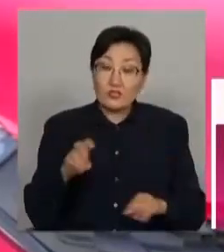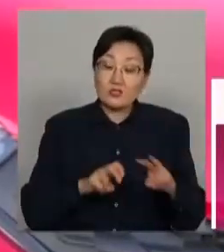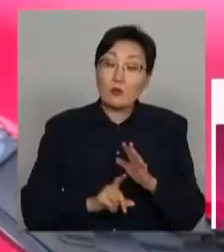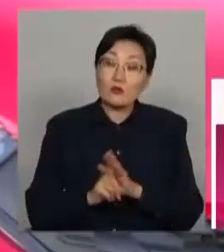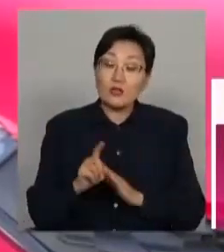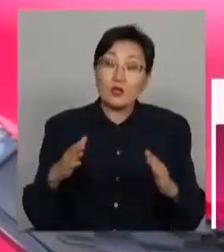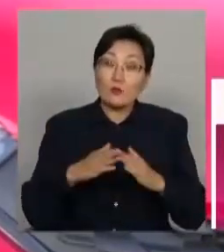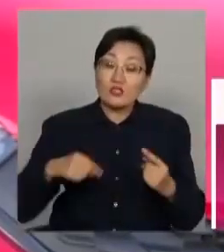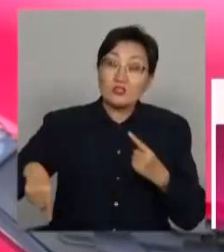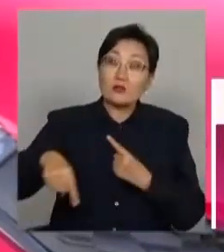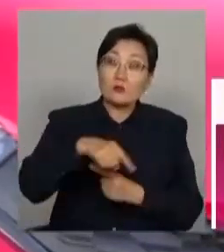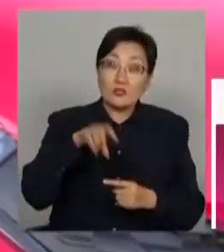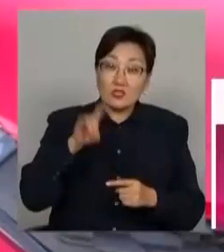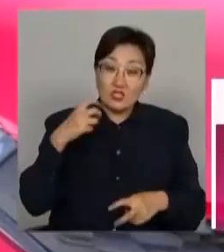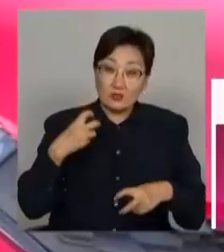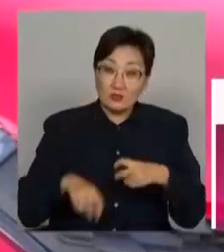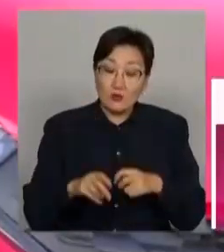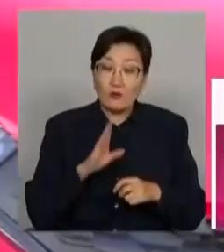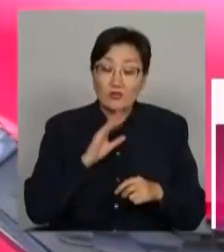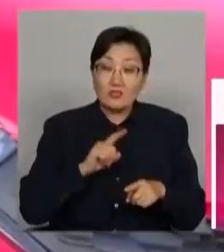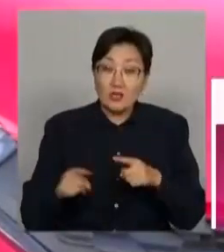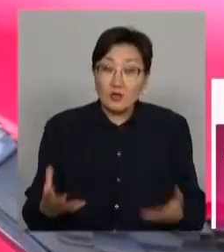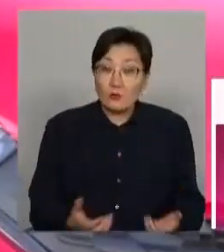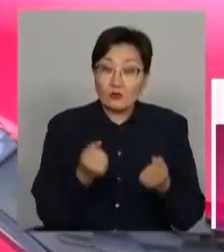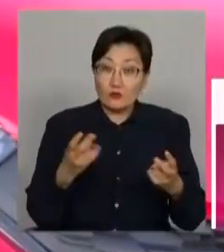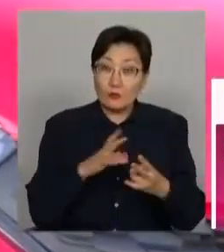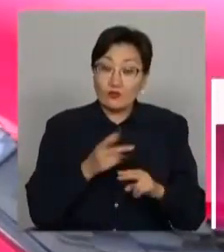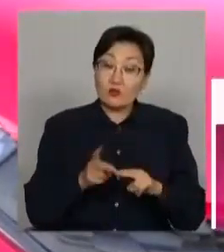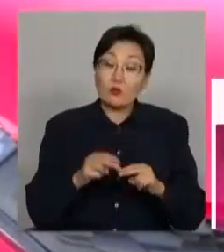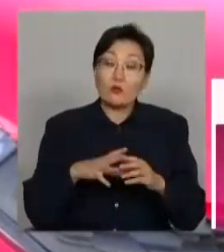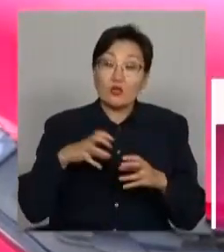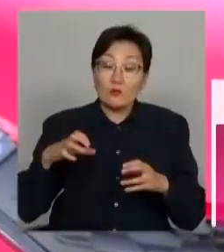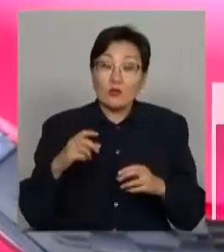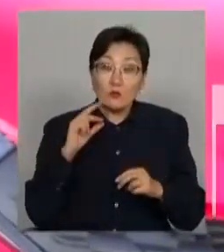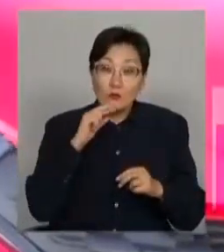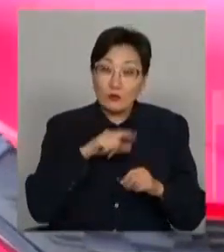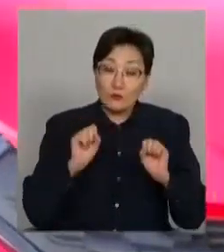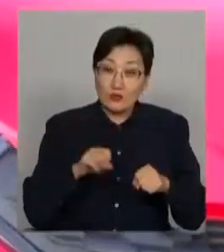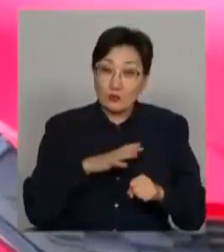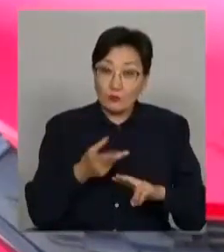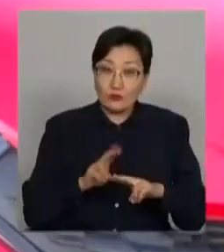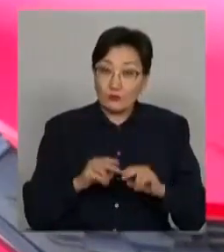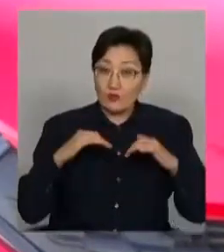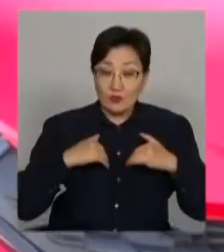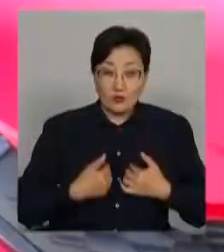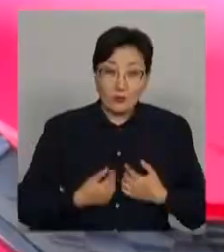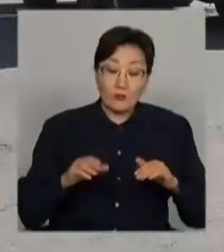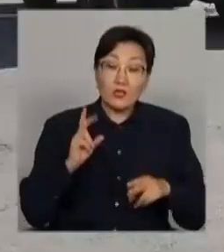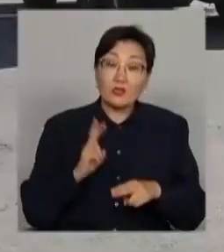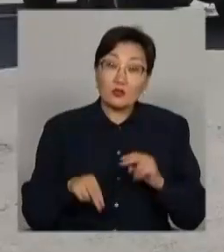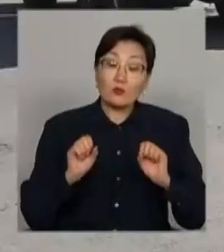бастадым. Үйді айналдым, терезені сындырдым. Қызды тезірек алып шығу керек болды, себебі түтінге уланып қалса, мұның соңы қайғылы аяқталар ма